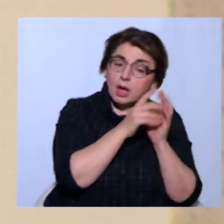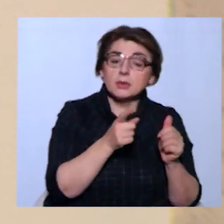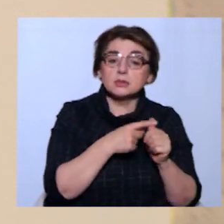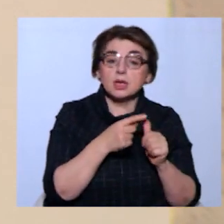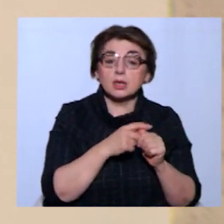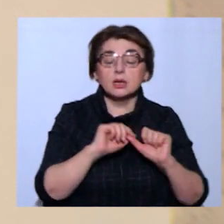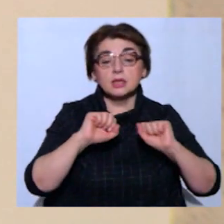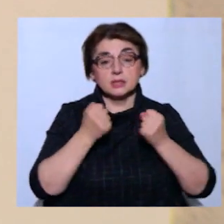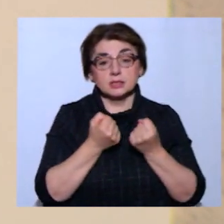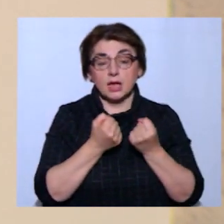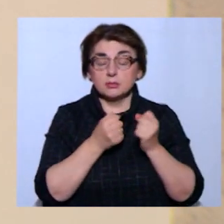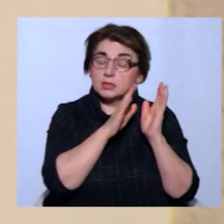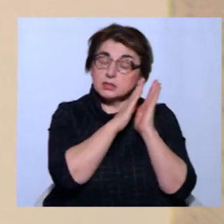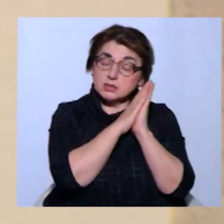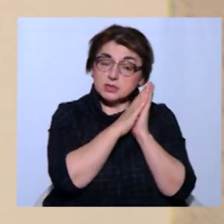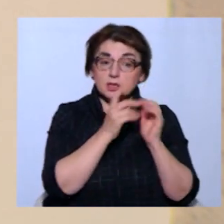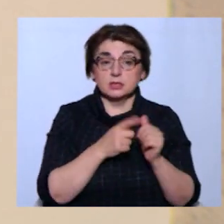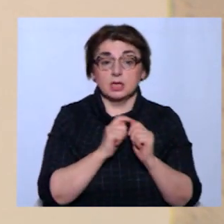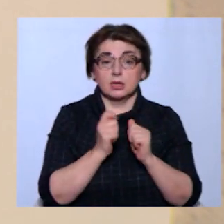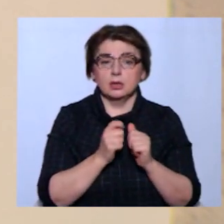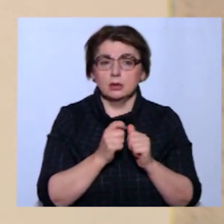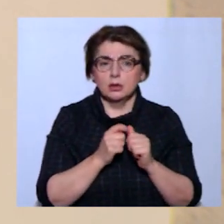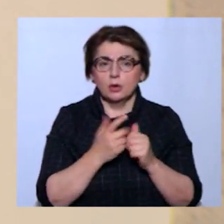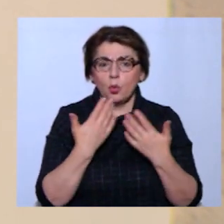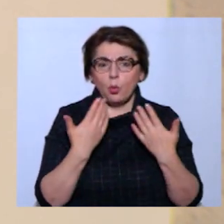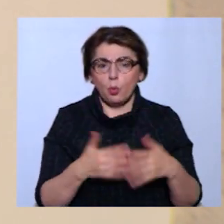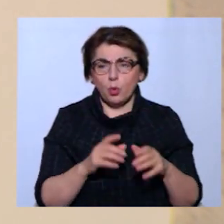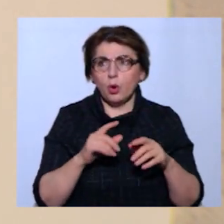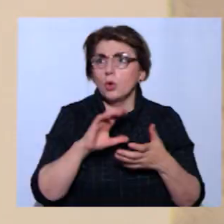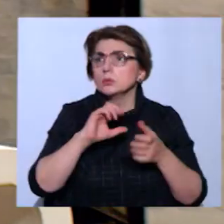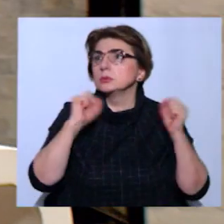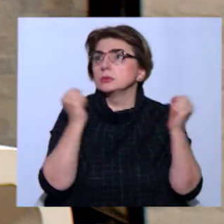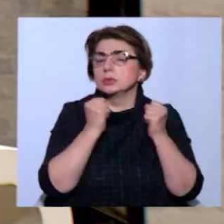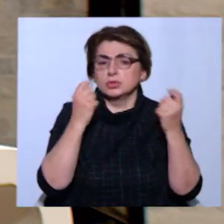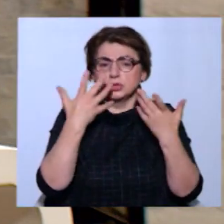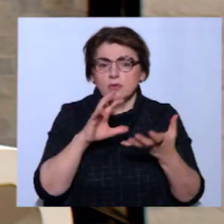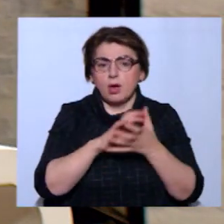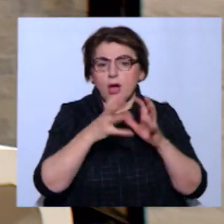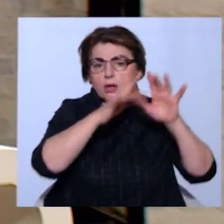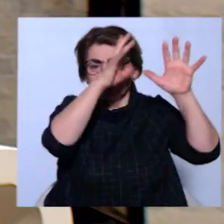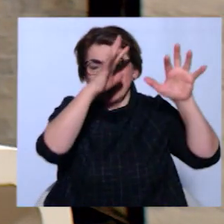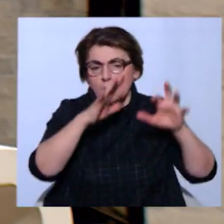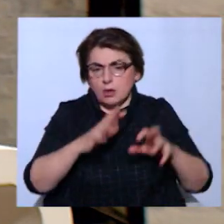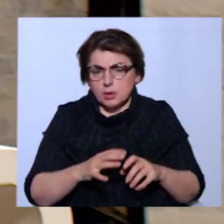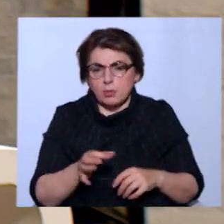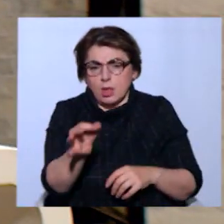ჰქვია. თქვენ ალბათ გაგიჩნდებათ კითხვა, როდესაც ზამთარში თოვლია, როდესაც გუბეები